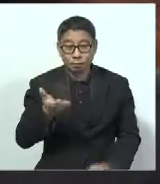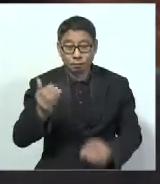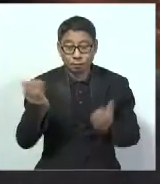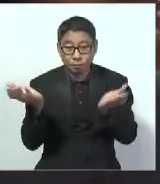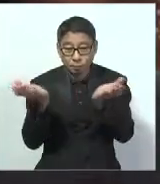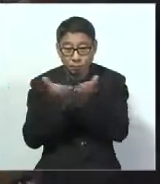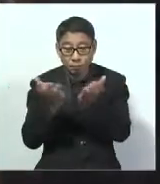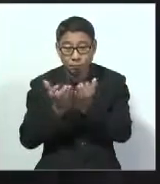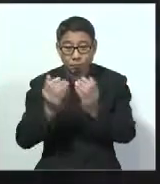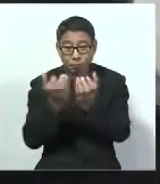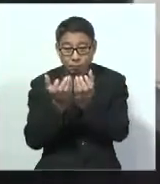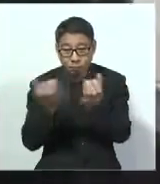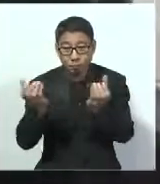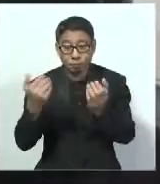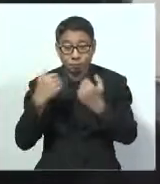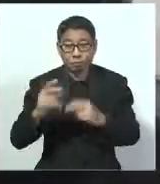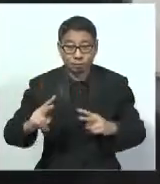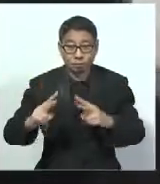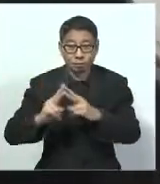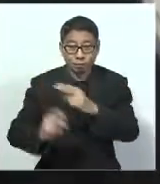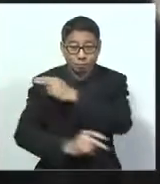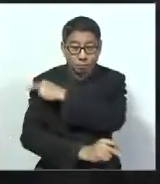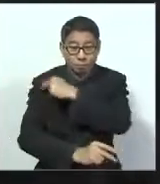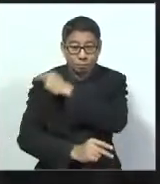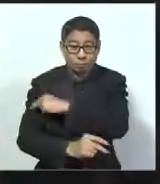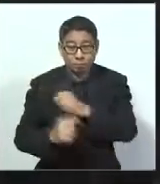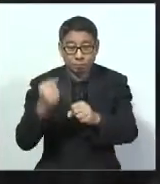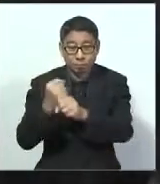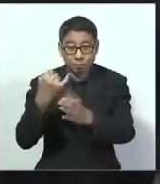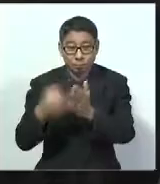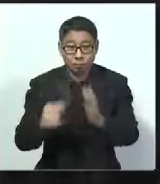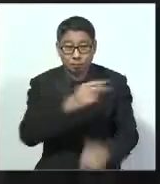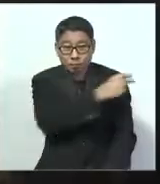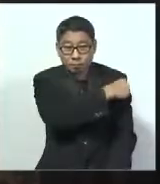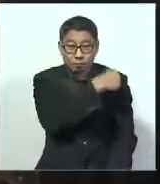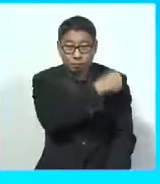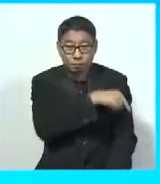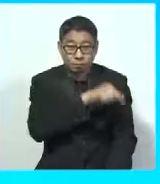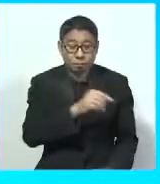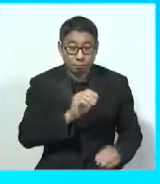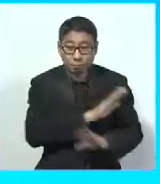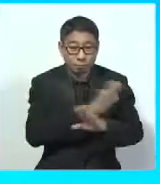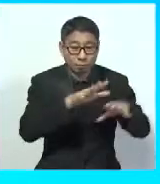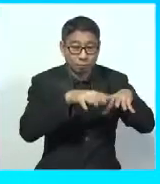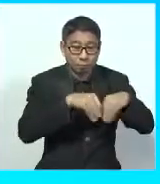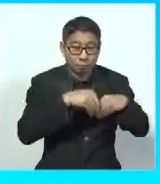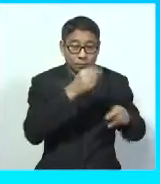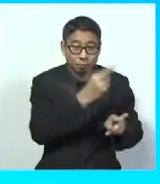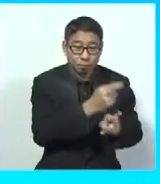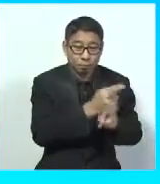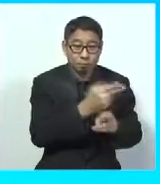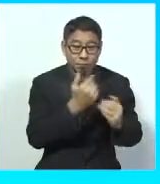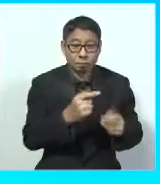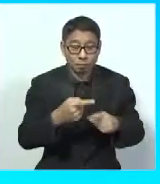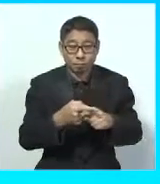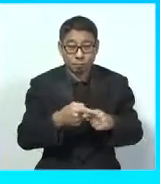ความเป็นธรรมนะครับต่อกระทรวงสาธารณสุขให้เอาผิดกับทางโรงพยาบาลพระราม2นะครับที่ปฏิเสธรักษาพยาบาลทำ